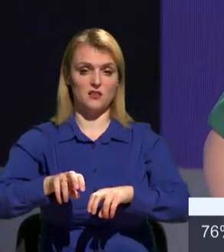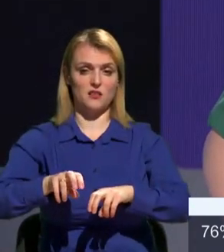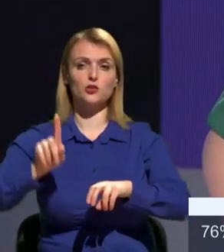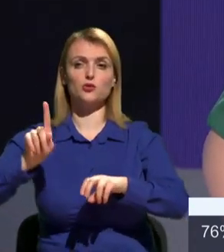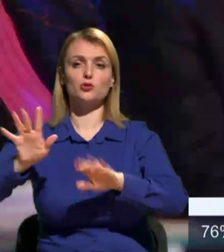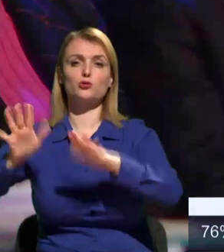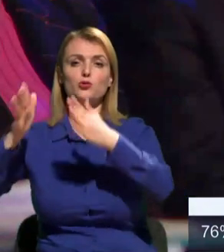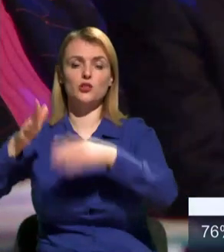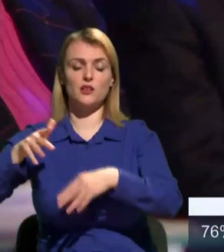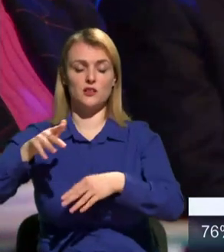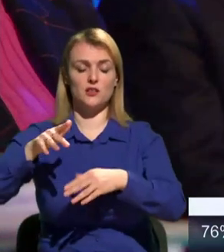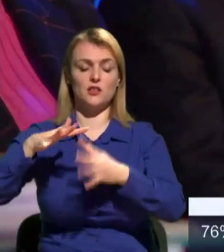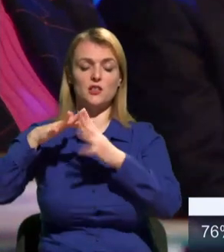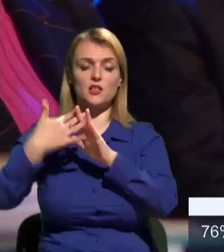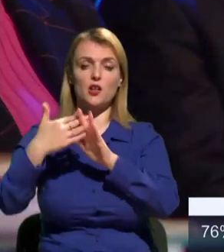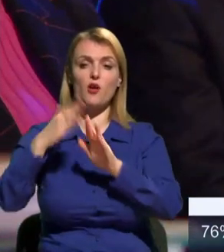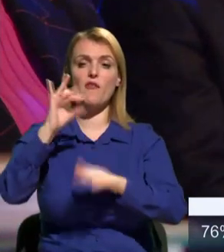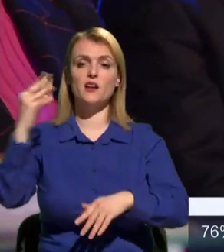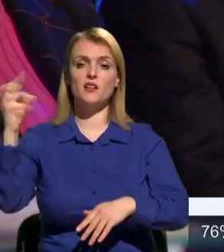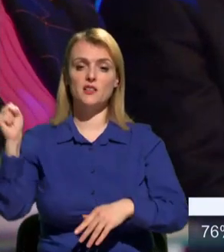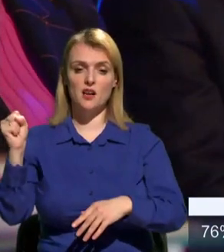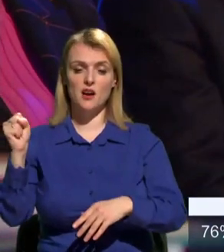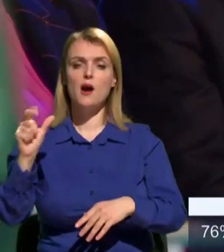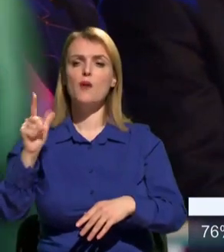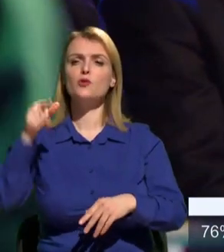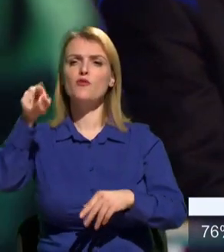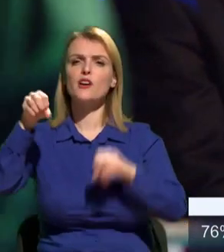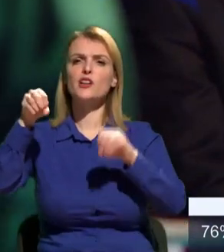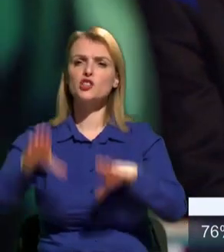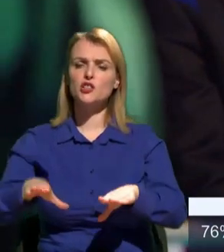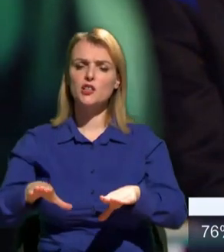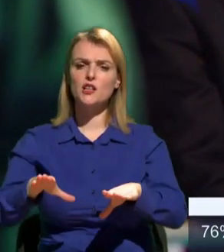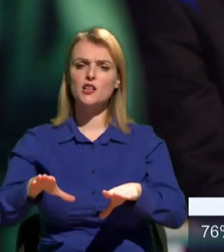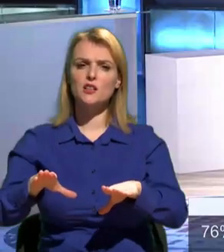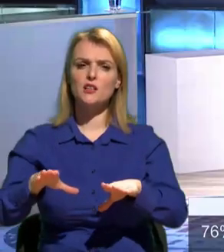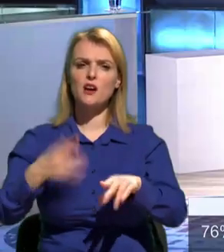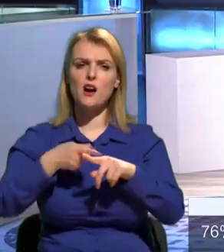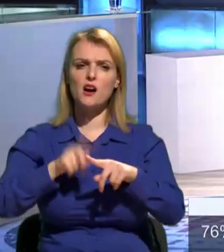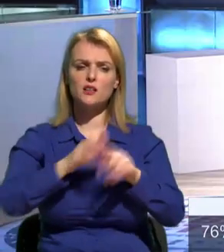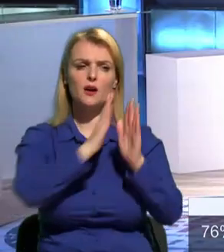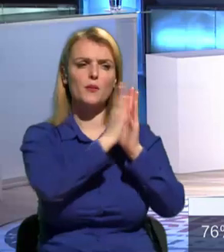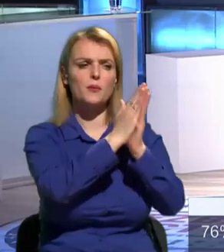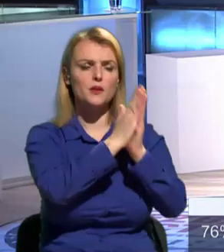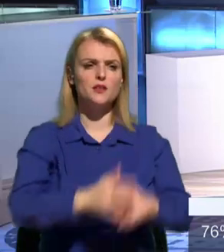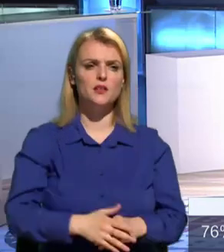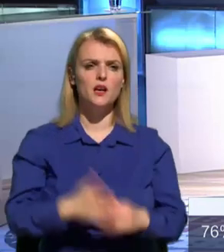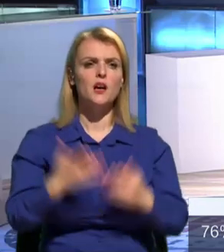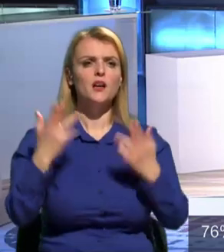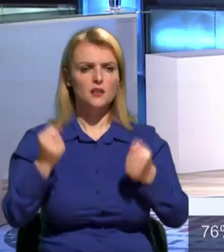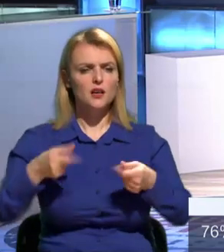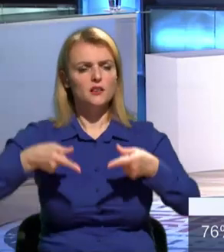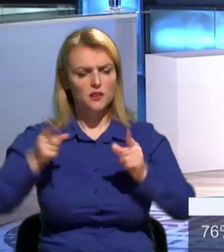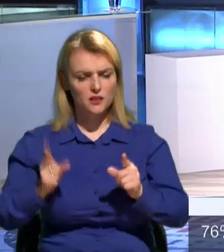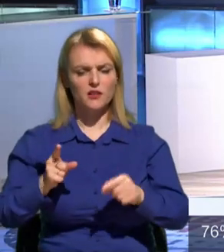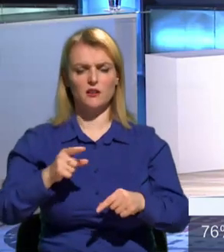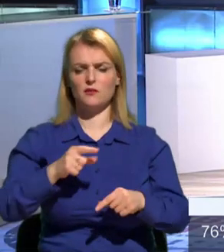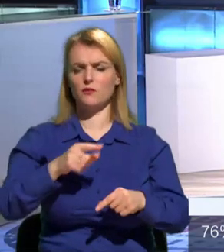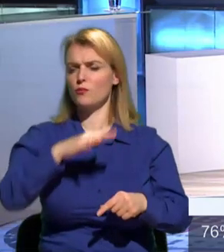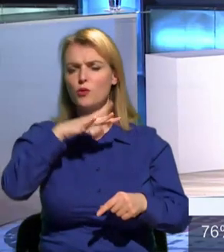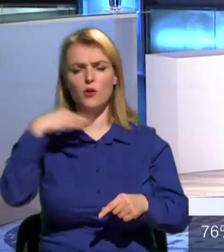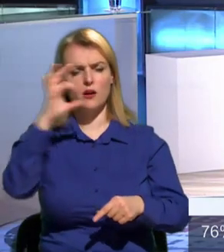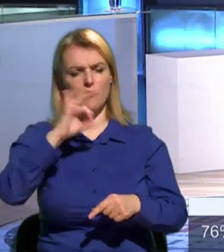incidentul de la Varnița. De ce ați decis să veniți cu o asemenea cerere? Într-adevăr, s-a vorbit foarte mult de falsificare